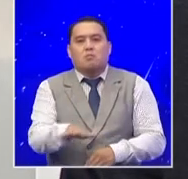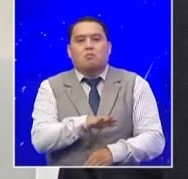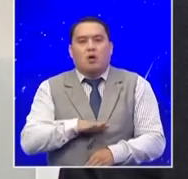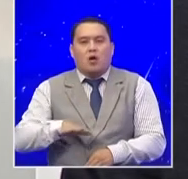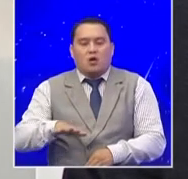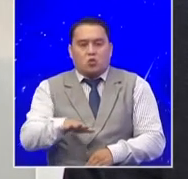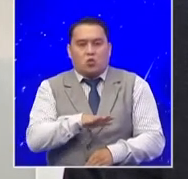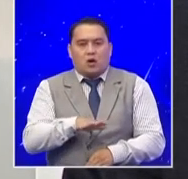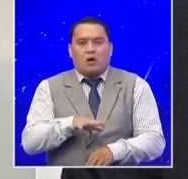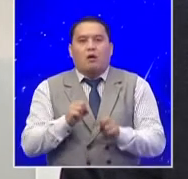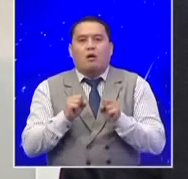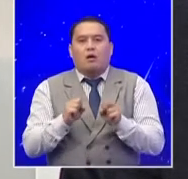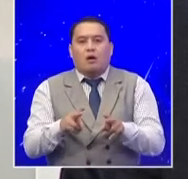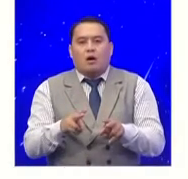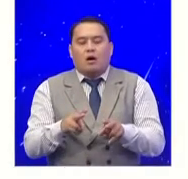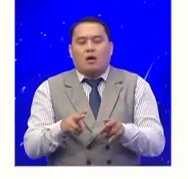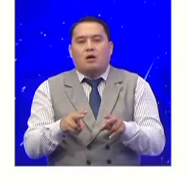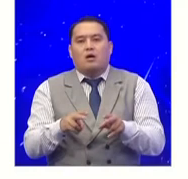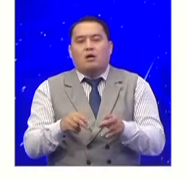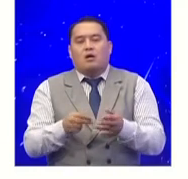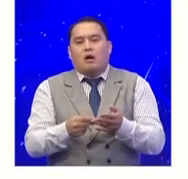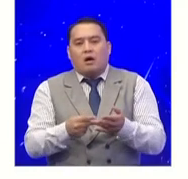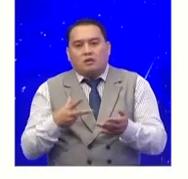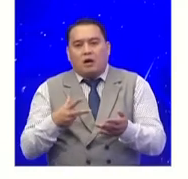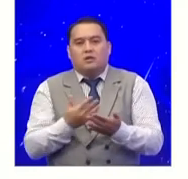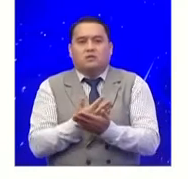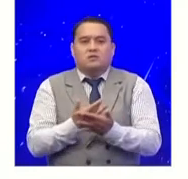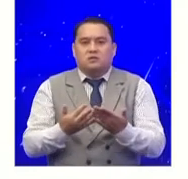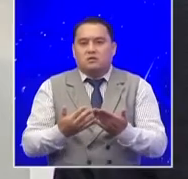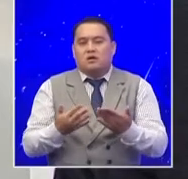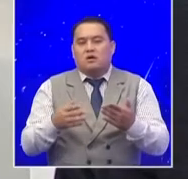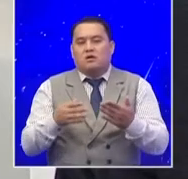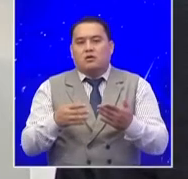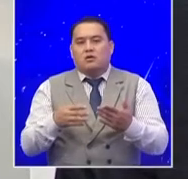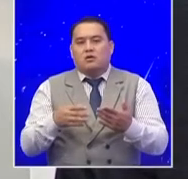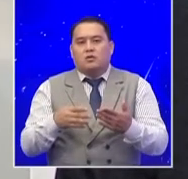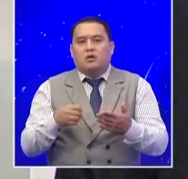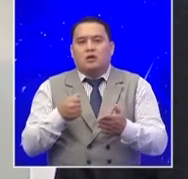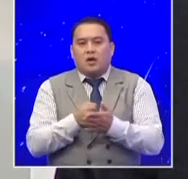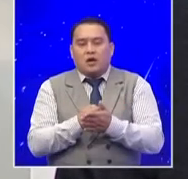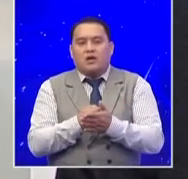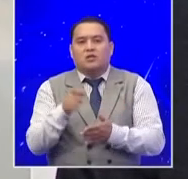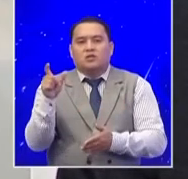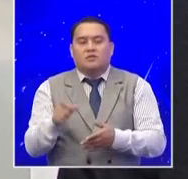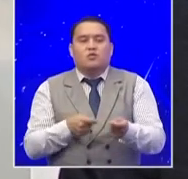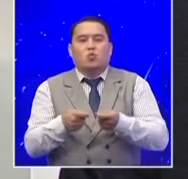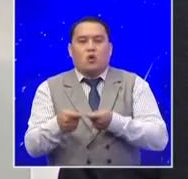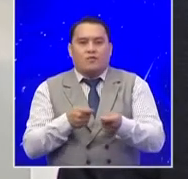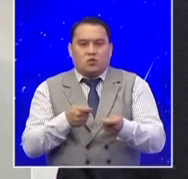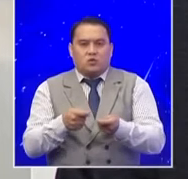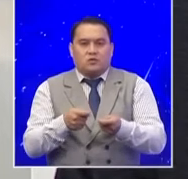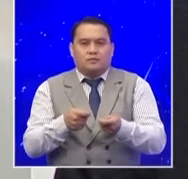и платформы, такие как Сараптама была запущена, к которым будет иметь доступ как члены правительства, так